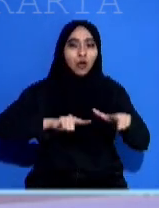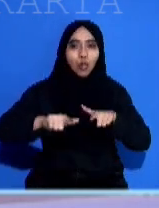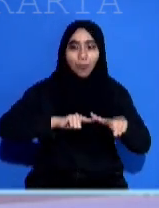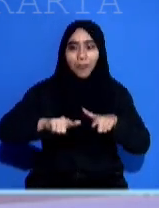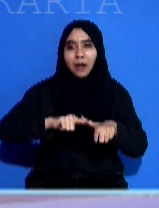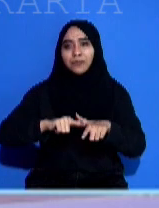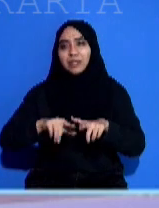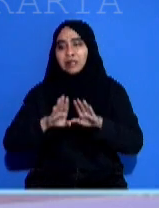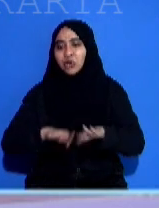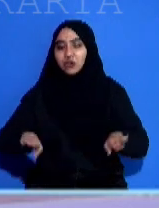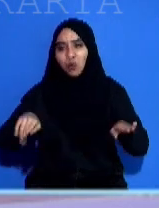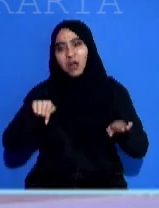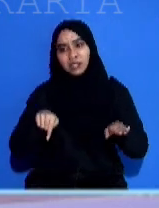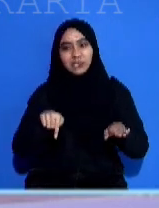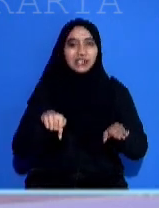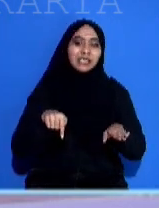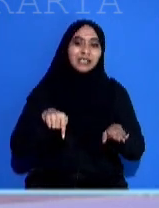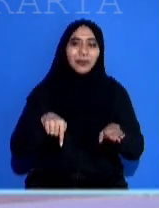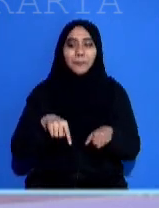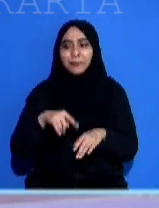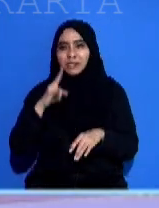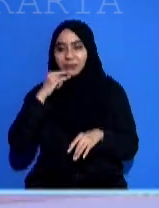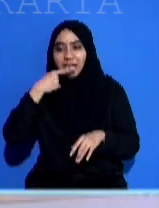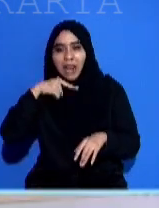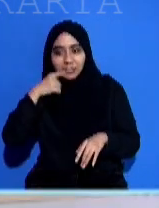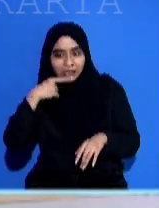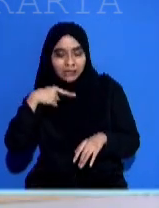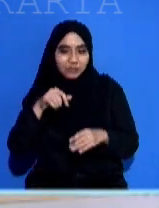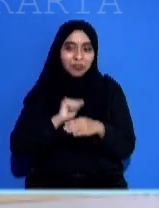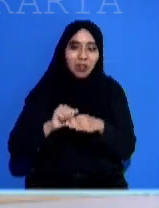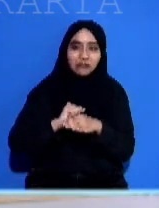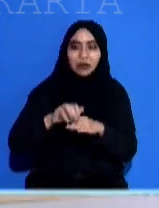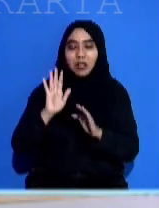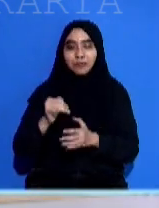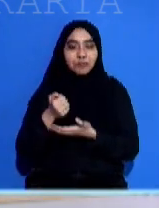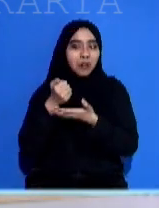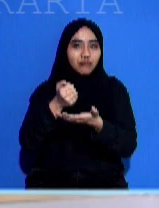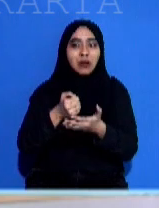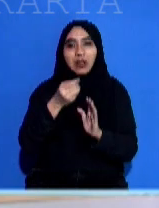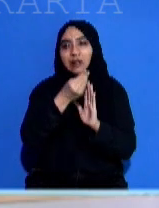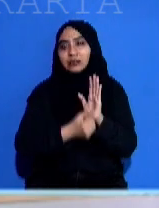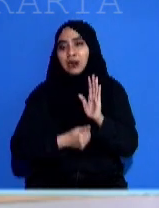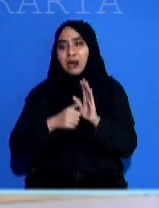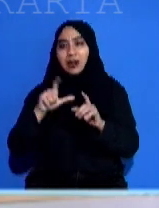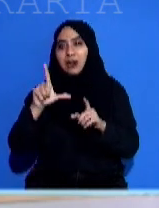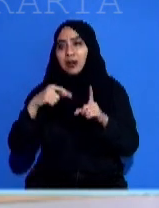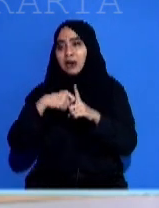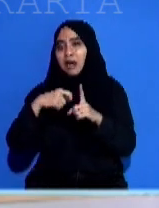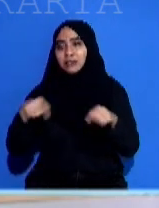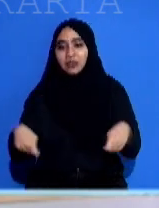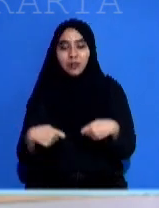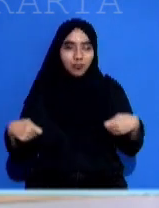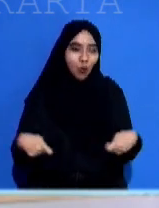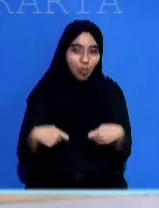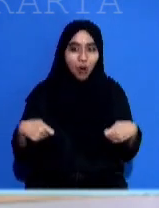Kursus dan pelatihan tingkat kabupaten Sleman tahun 2024 lima penghargaan dibagikan pada acara ini dari LKP tataaboga tata